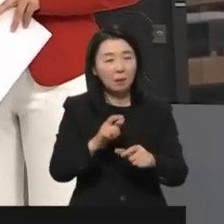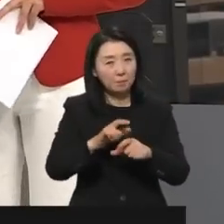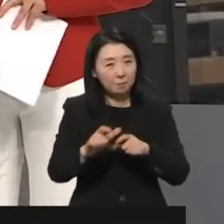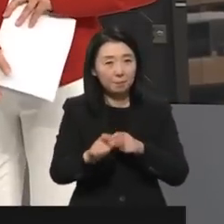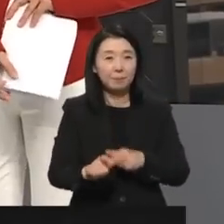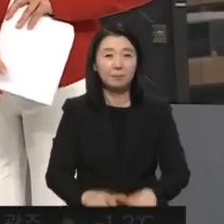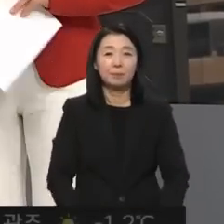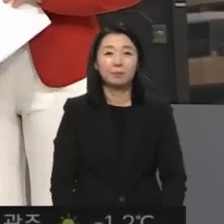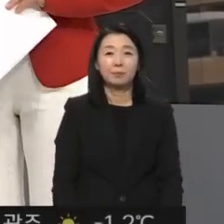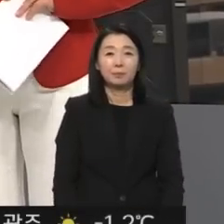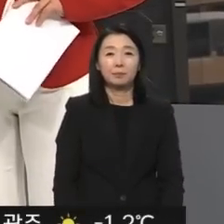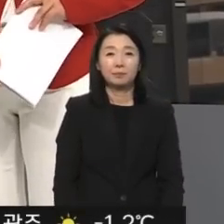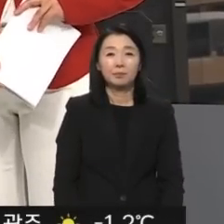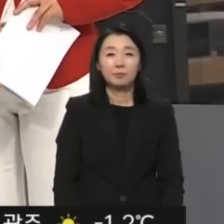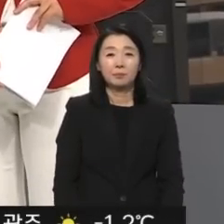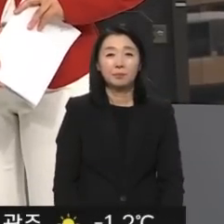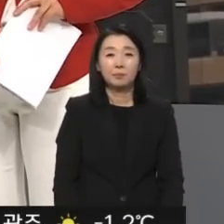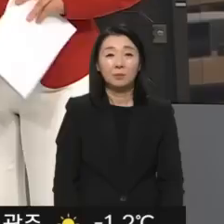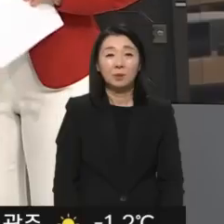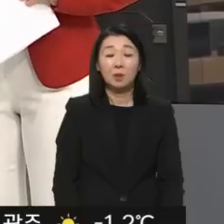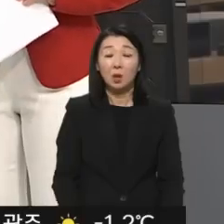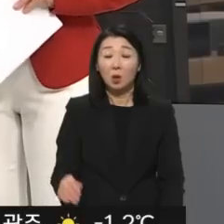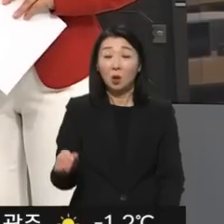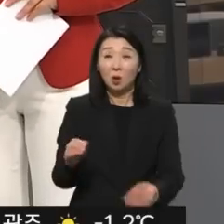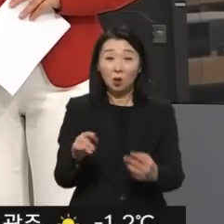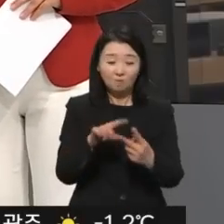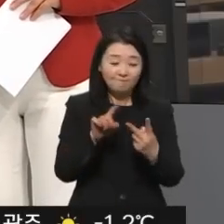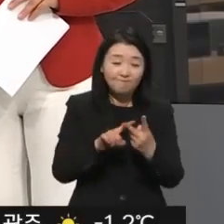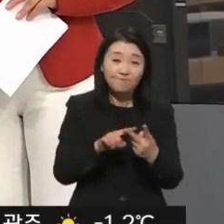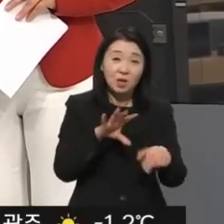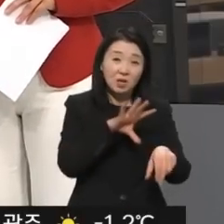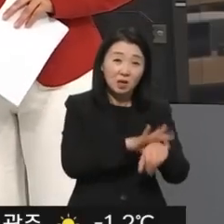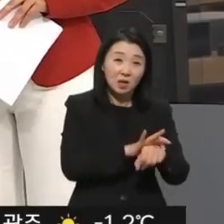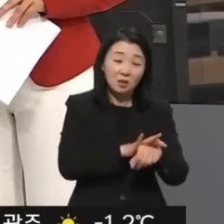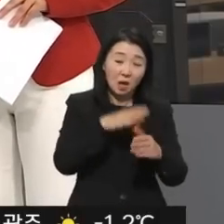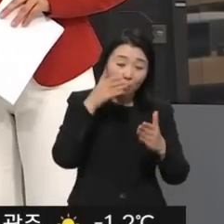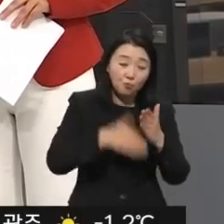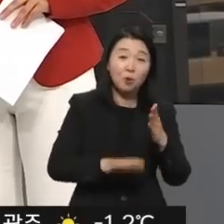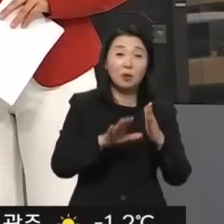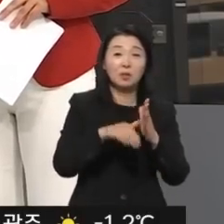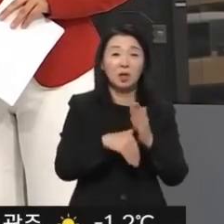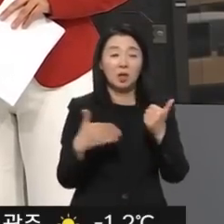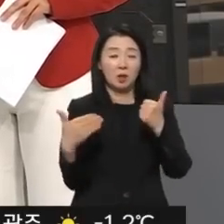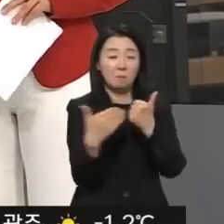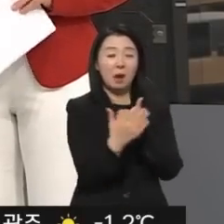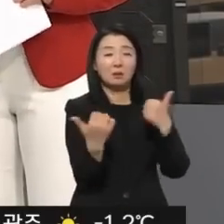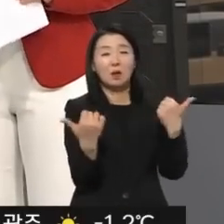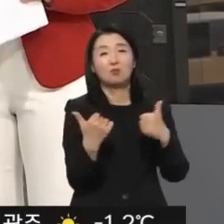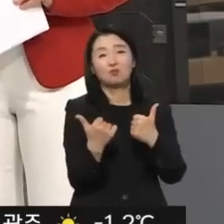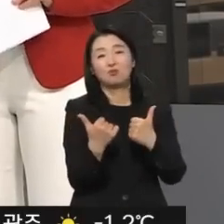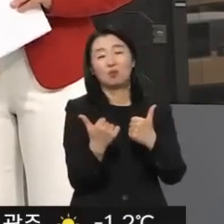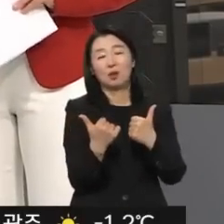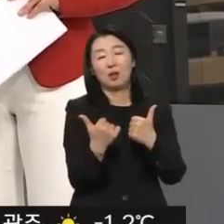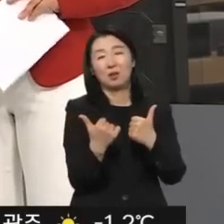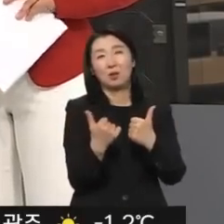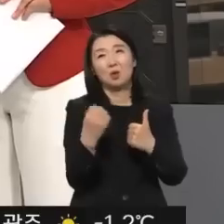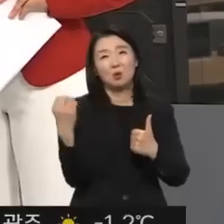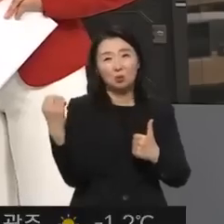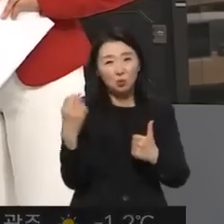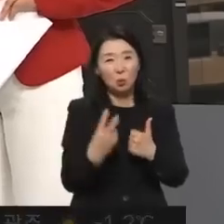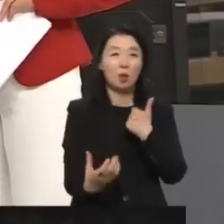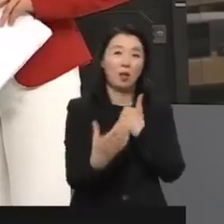고심 중인데요. 어떤 경우든 간에 이 체포동의안이 부결이 될 경우 방탄국회라는 오명 쓸 수 있다는